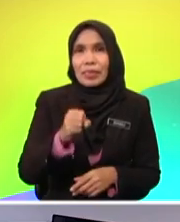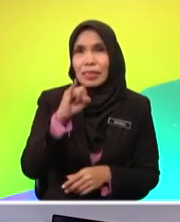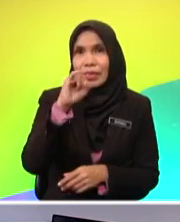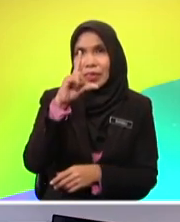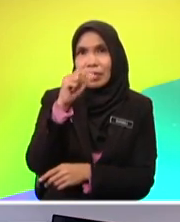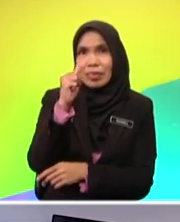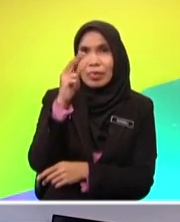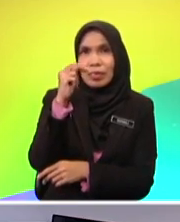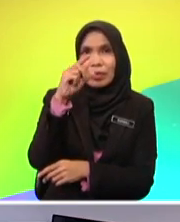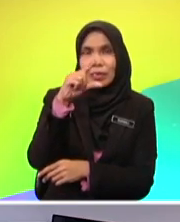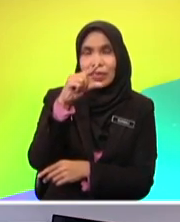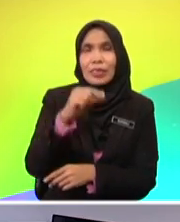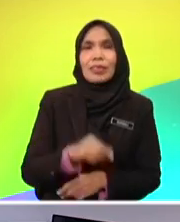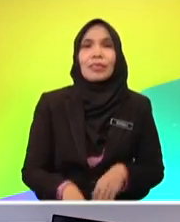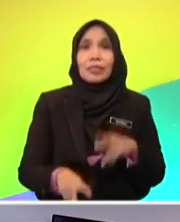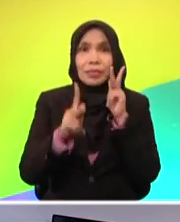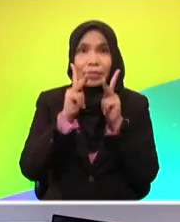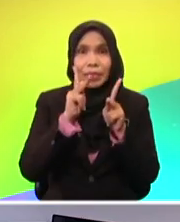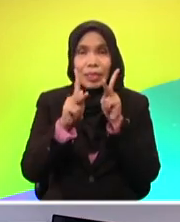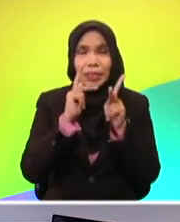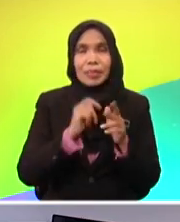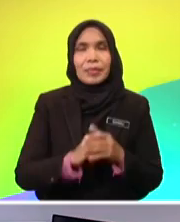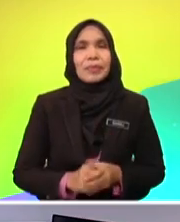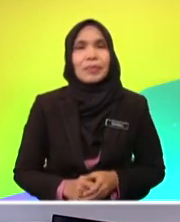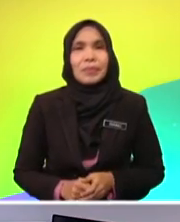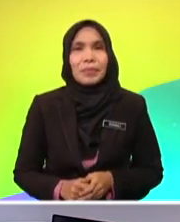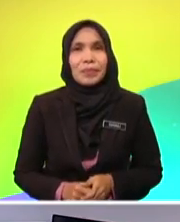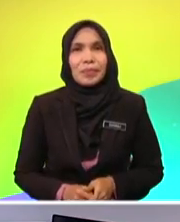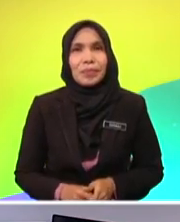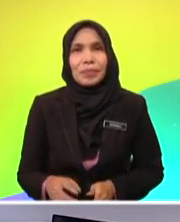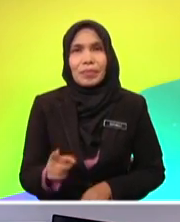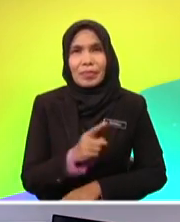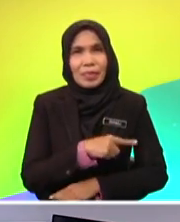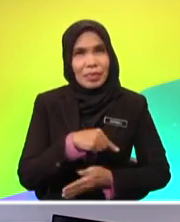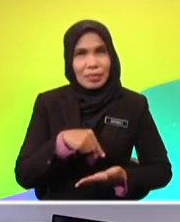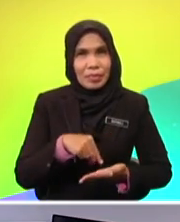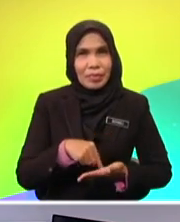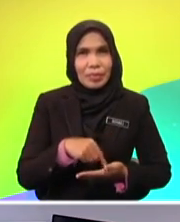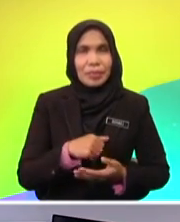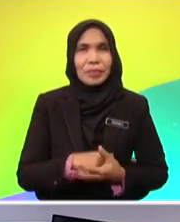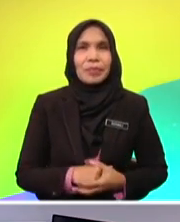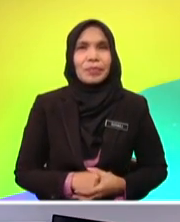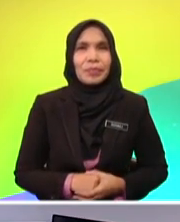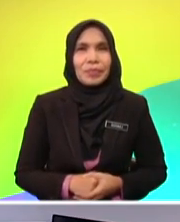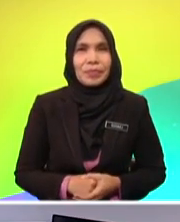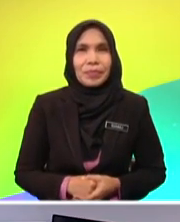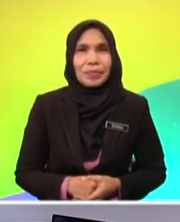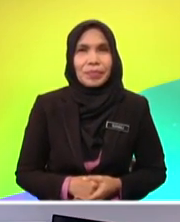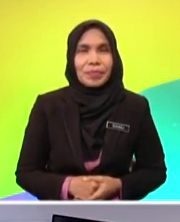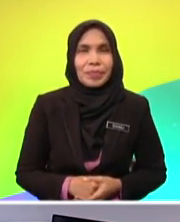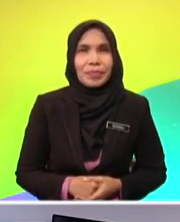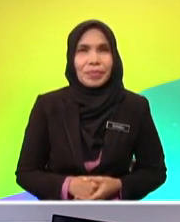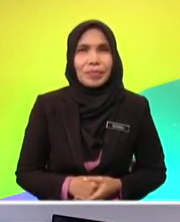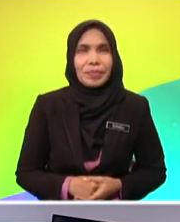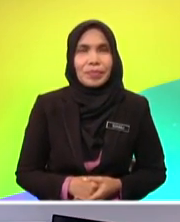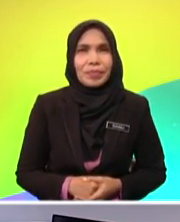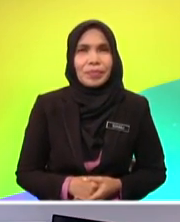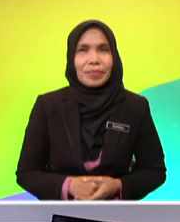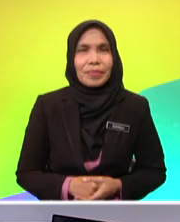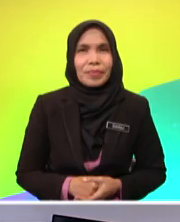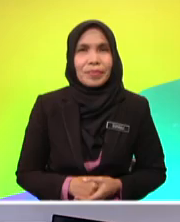Syaira. Okey, seterusnya Kak Rina. Okey, hari ini board dia berwarna merah. Okey, merah ni